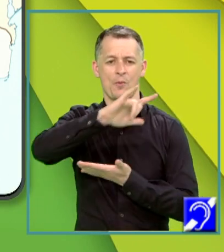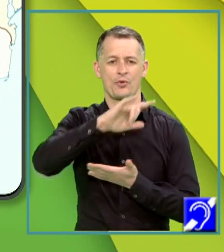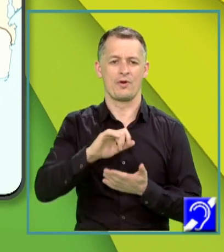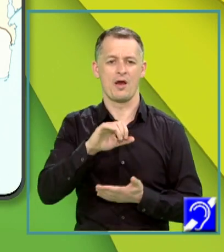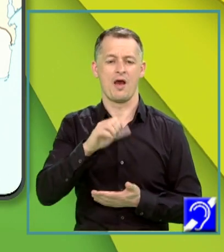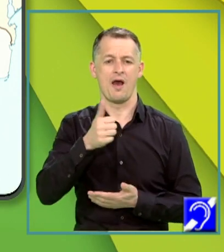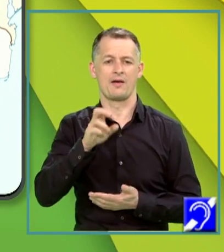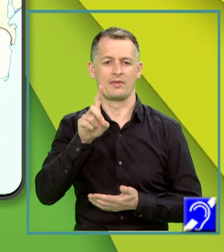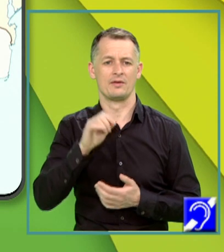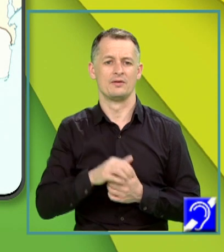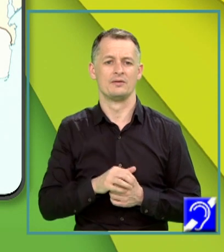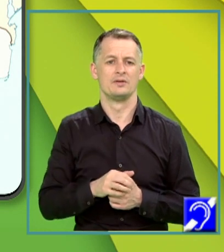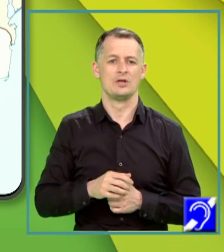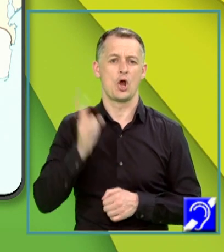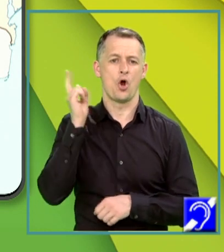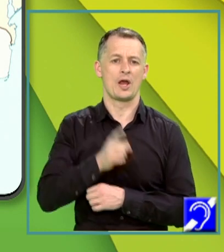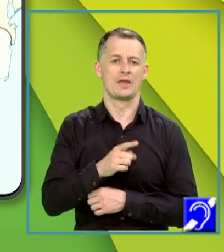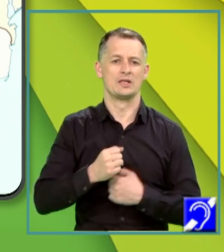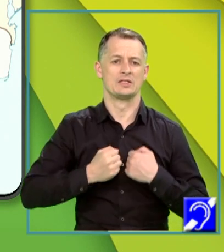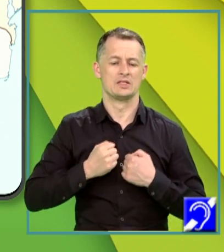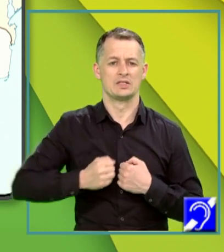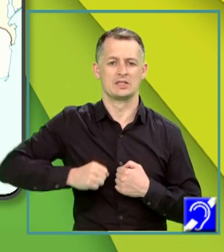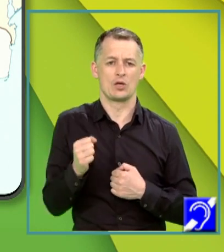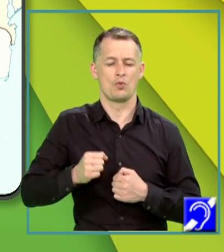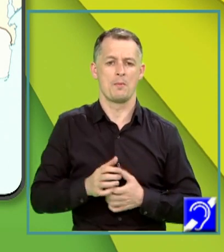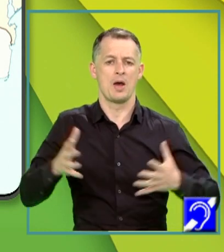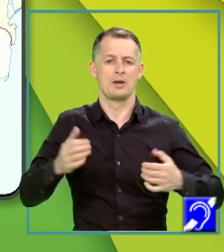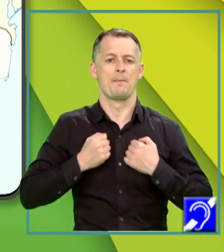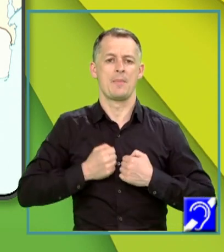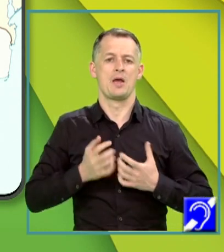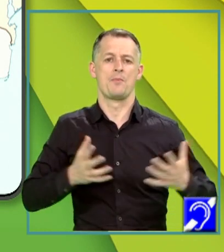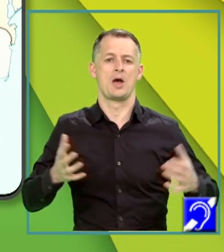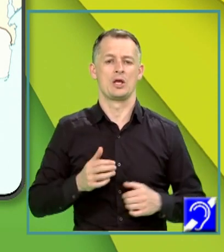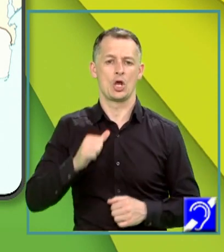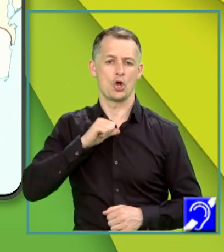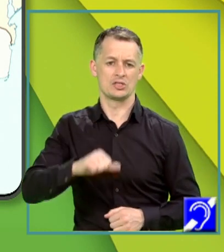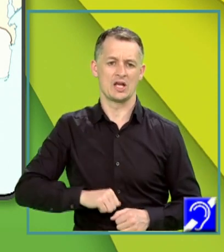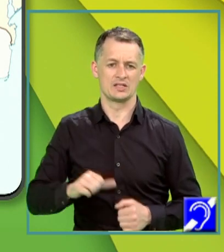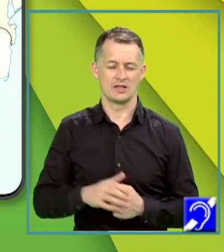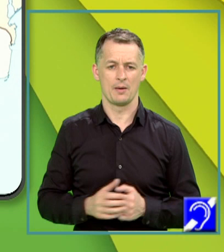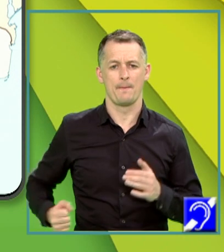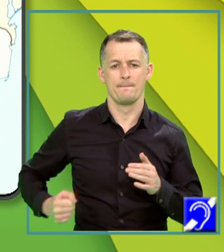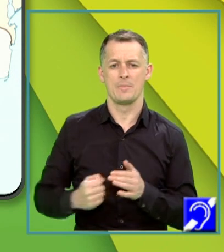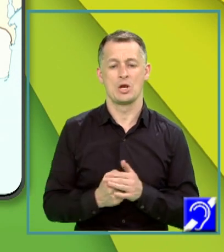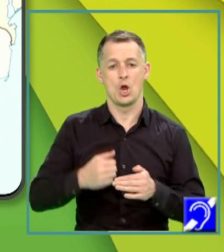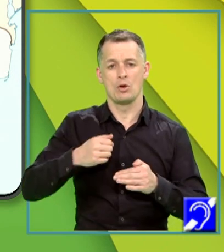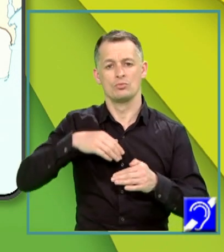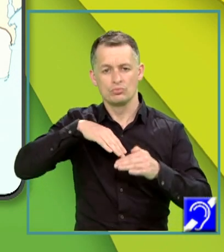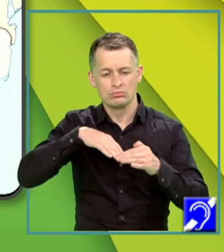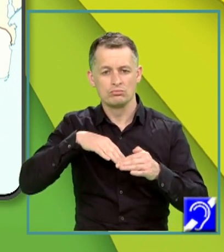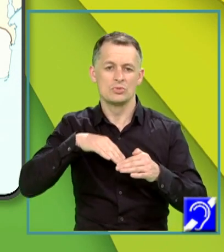Oradea Satu Mare Baia Mare Constanța cu un trafic de pasageri de până între 100.000 de persoane